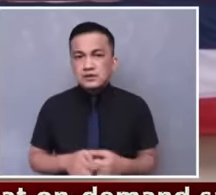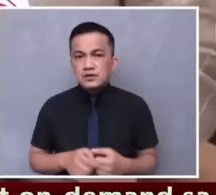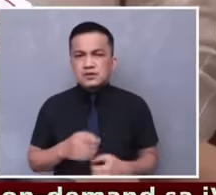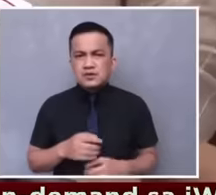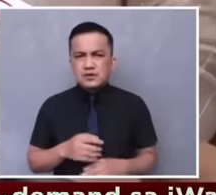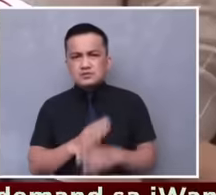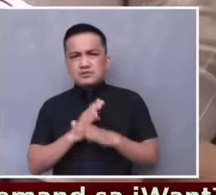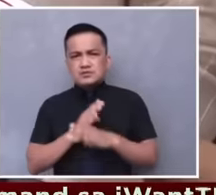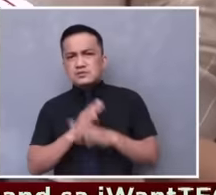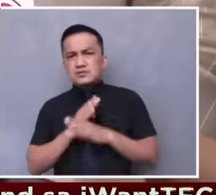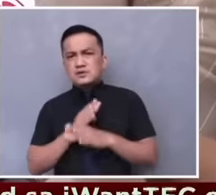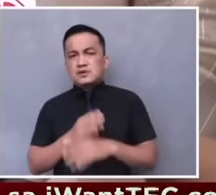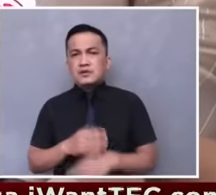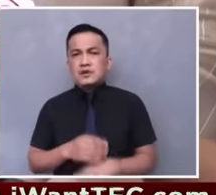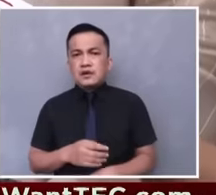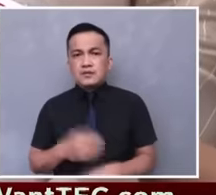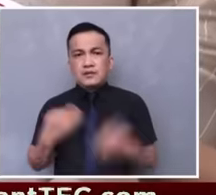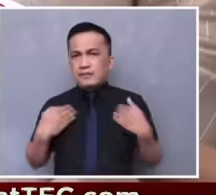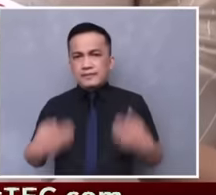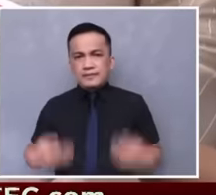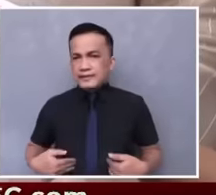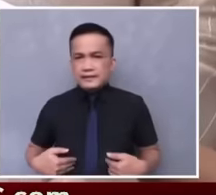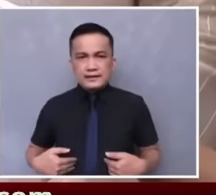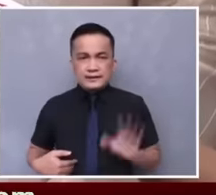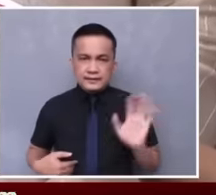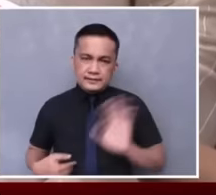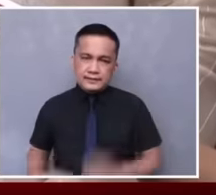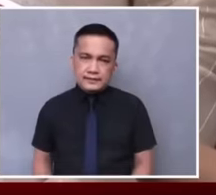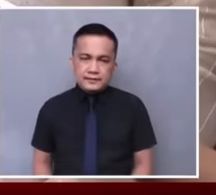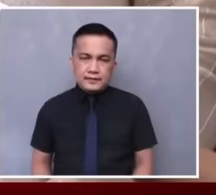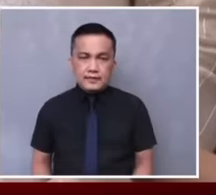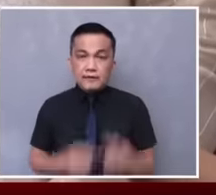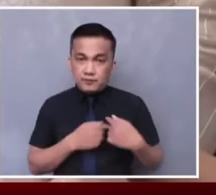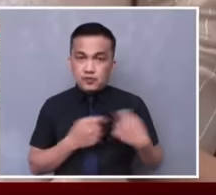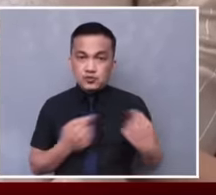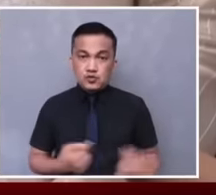aking katawan, puso at isipan.